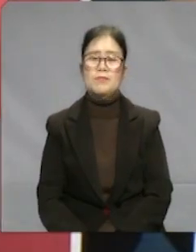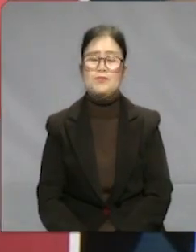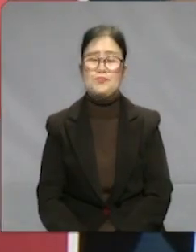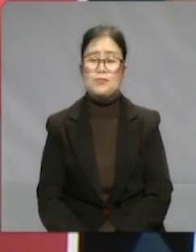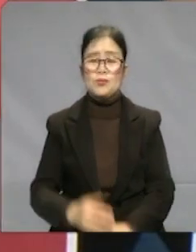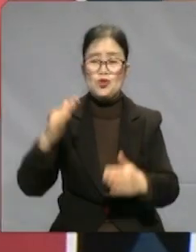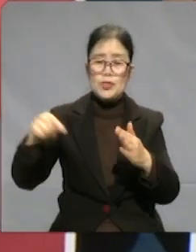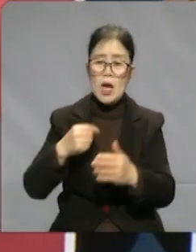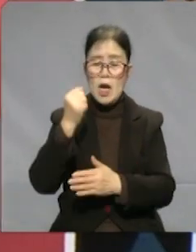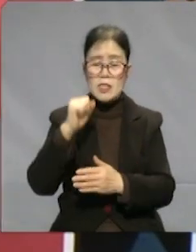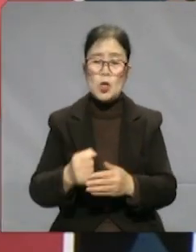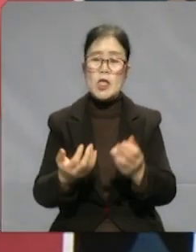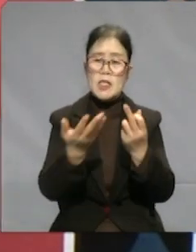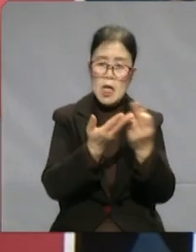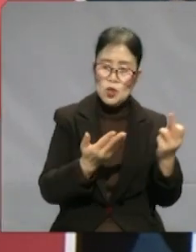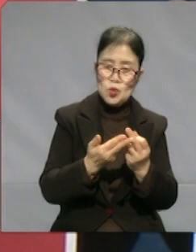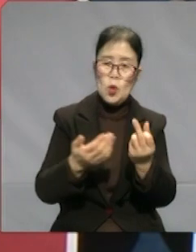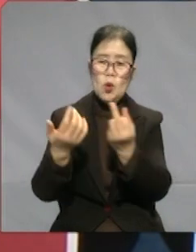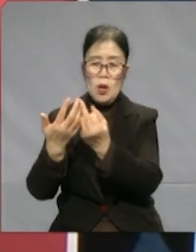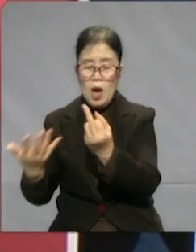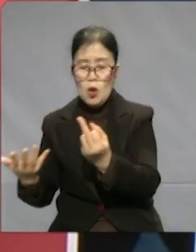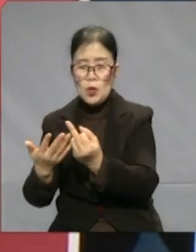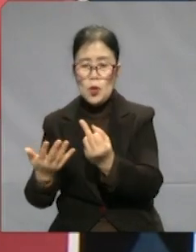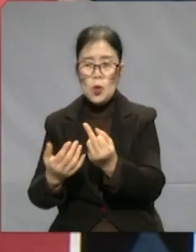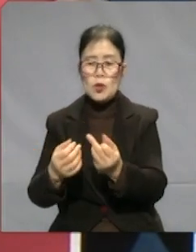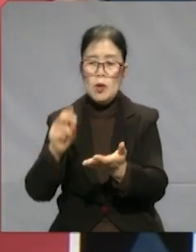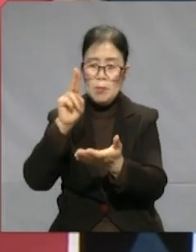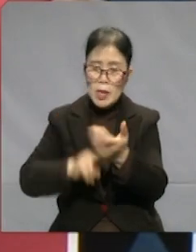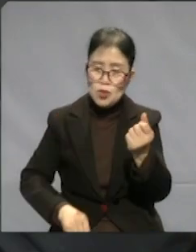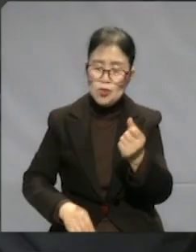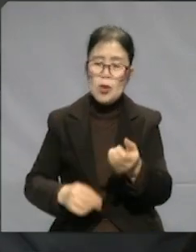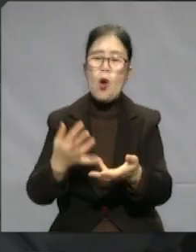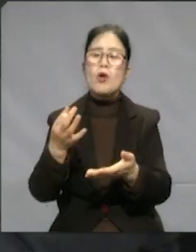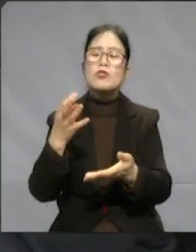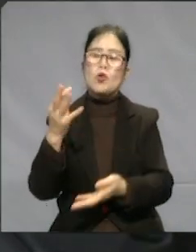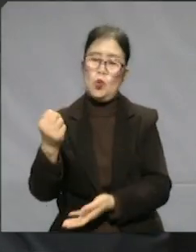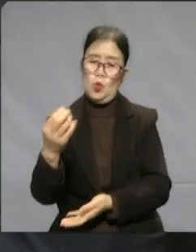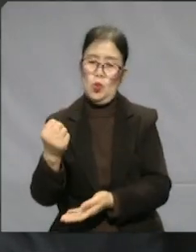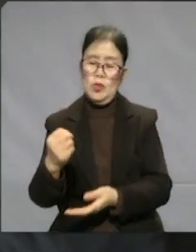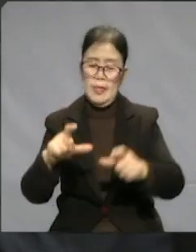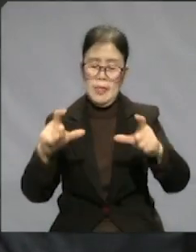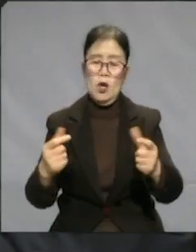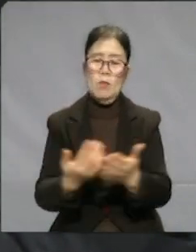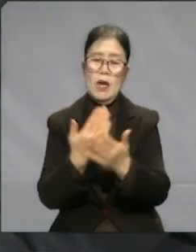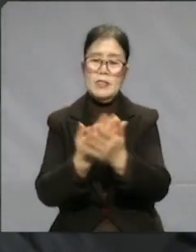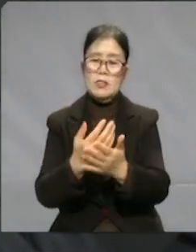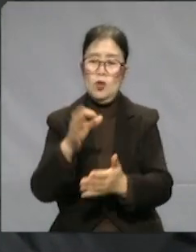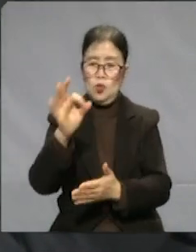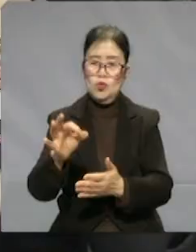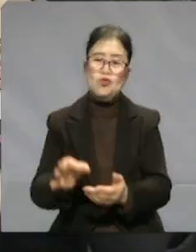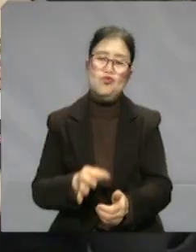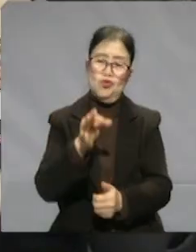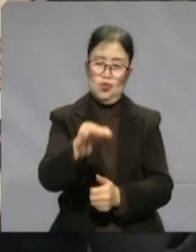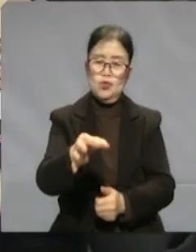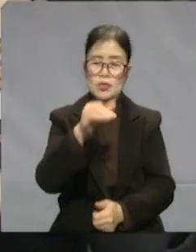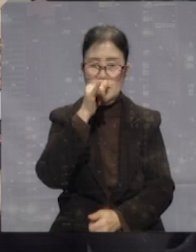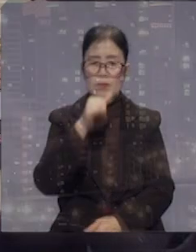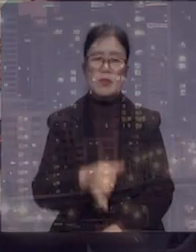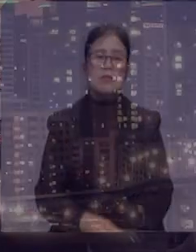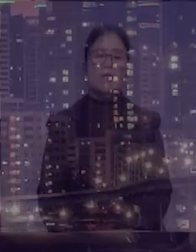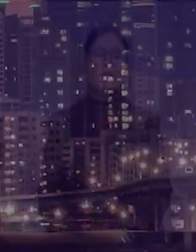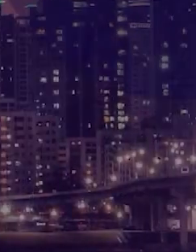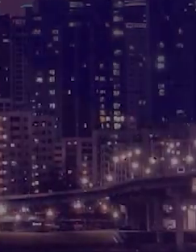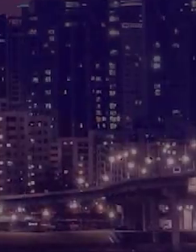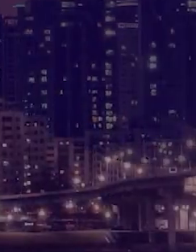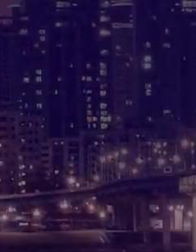국내 카지노가 있는 제주도와 강원도는 카지노 매출의 일정액으로 지역 발전 기금을 운용하고 있습니다.